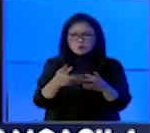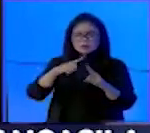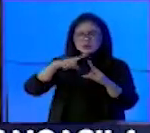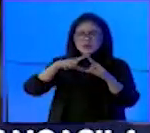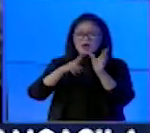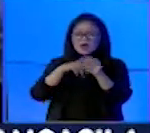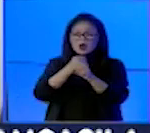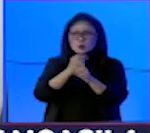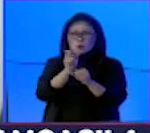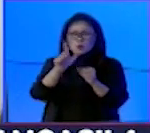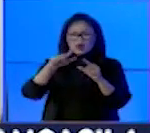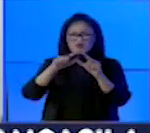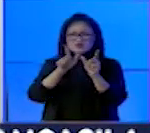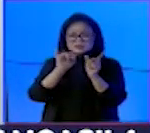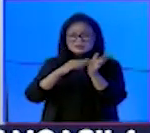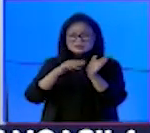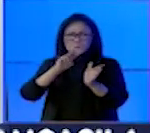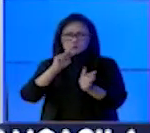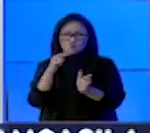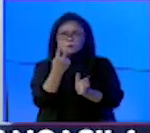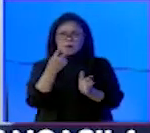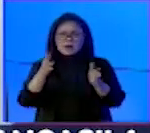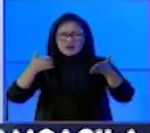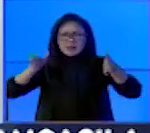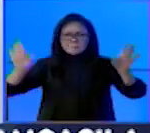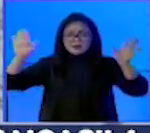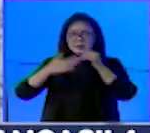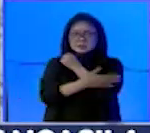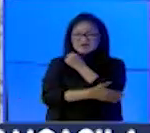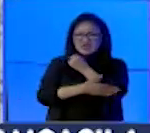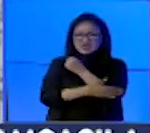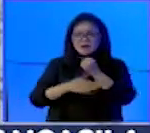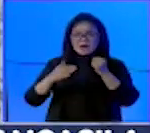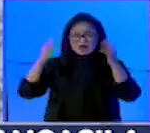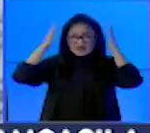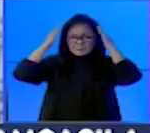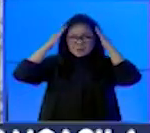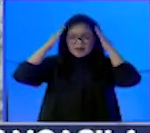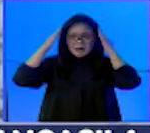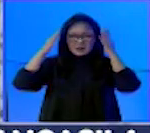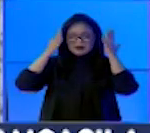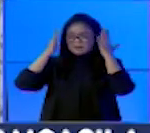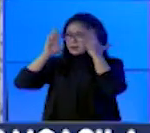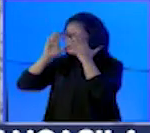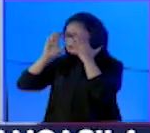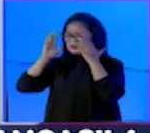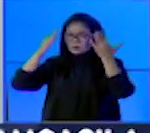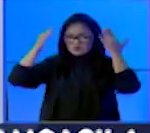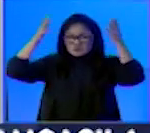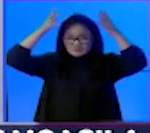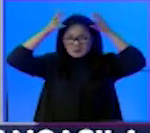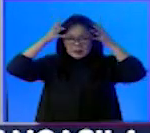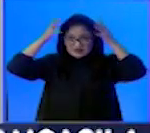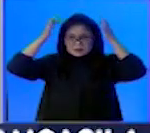negara Garuda Pancasila. Ormas ini mengubah posisi kepala burung Garuda menghadap ke depan dan mengenakan mahkota. Selain